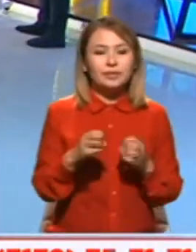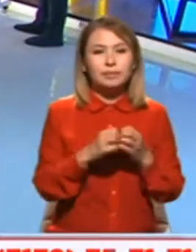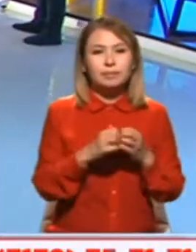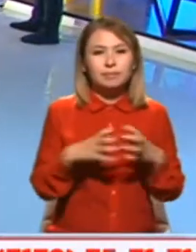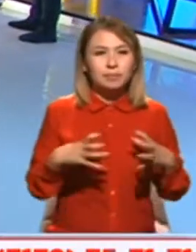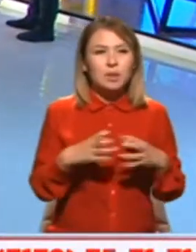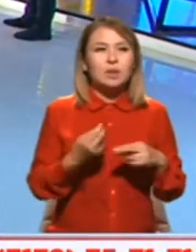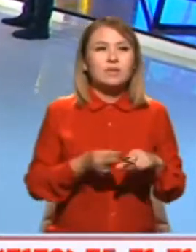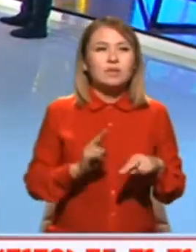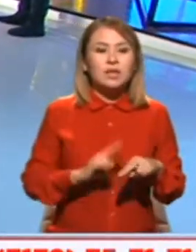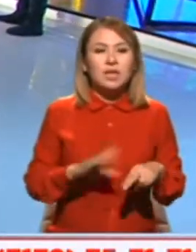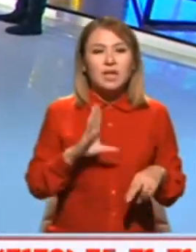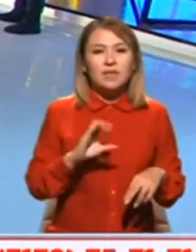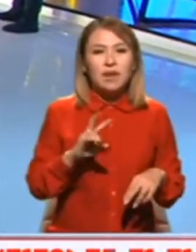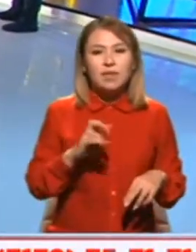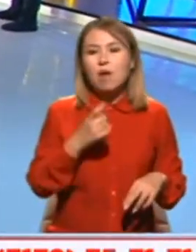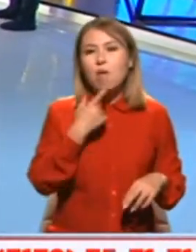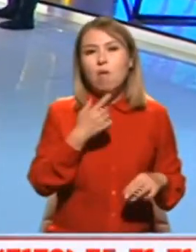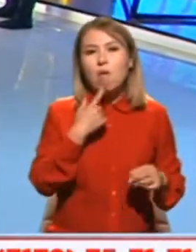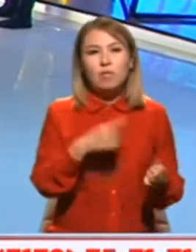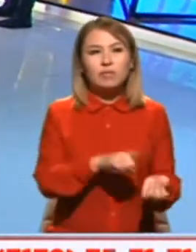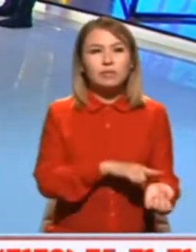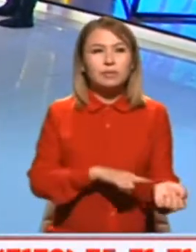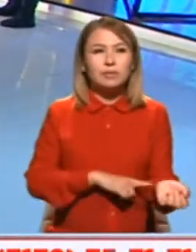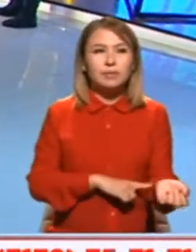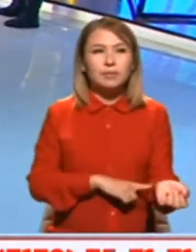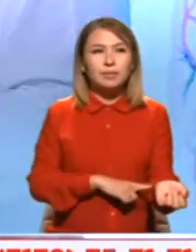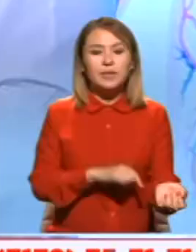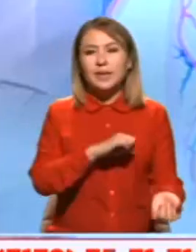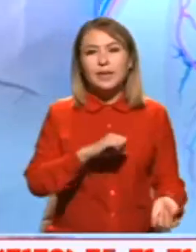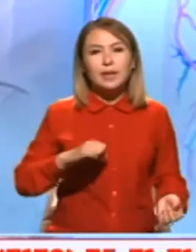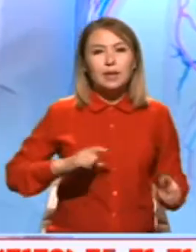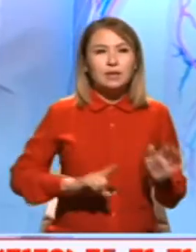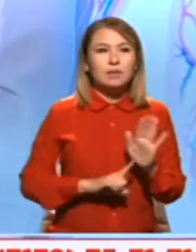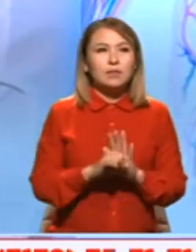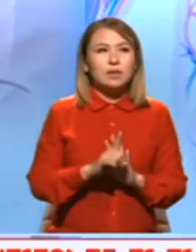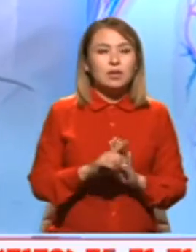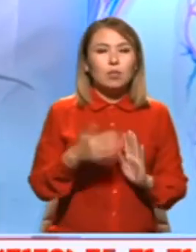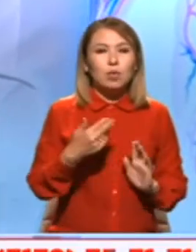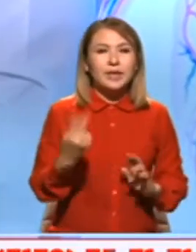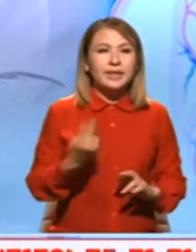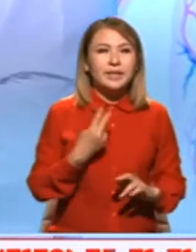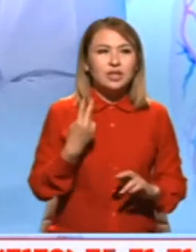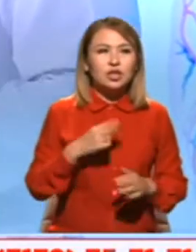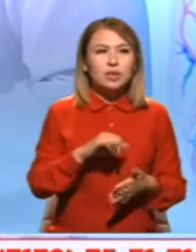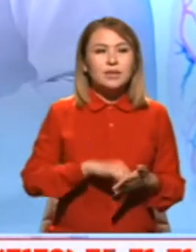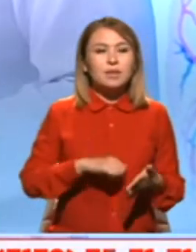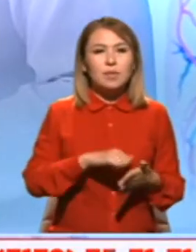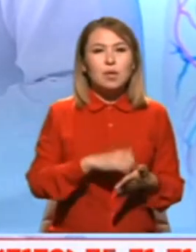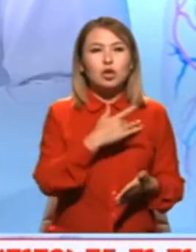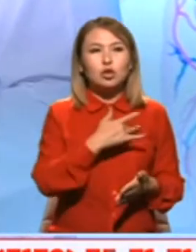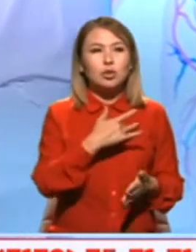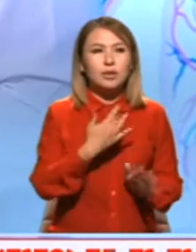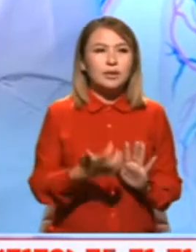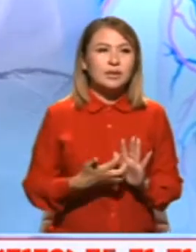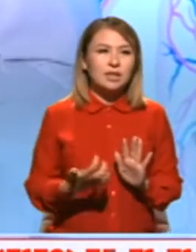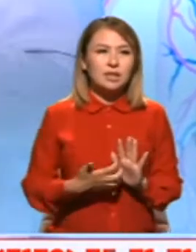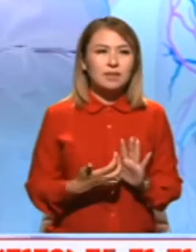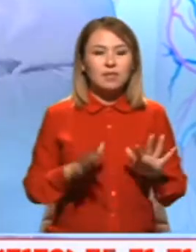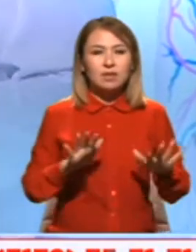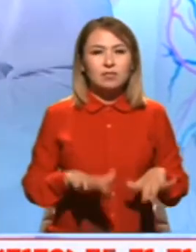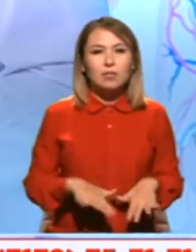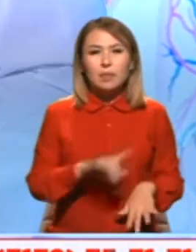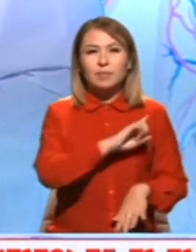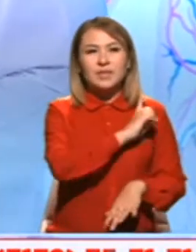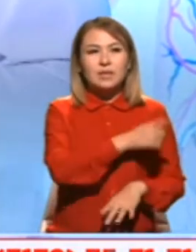болады. Яғни бұл вена қан тамырларында. Енді бұл жерде екінші тағы да бір себебі жүректің жеткіліксіздік нәтижесінде